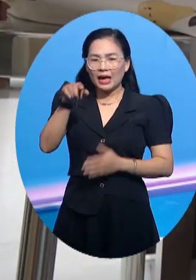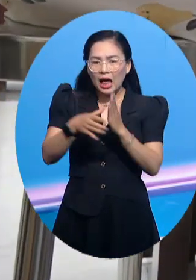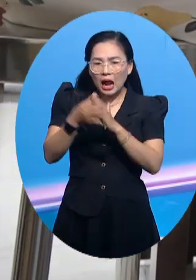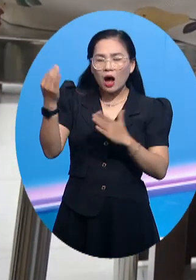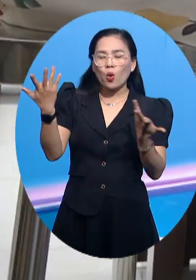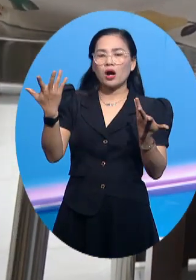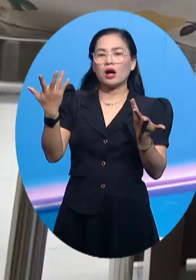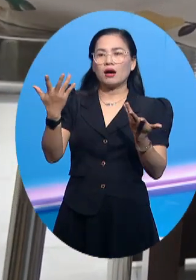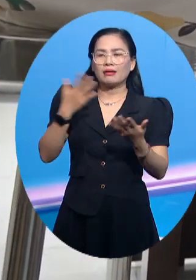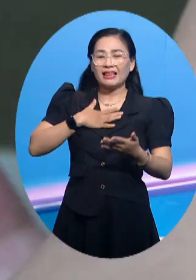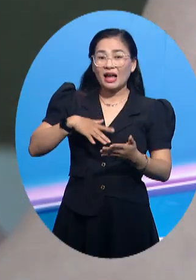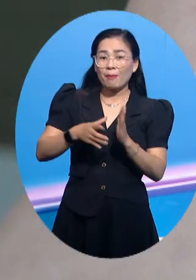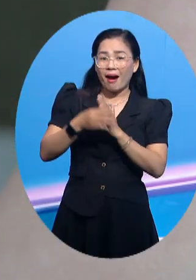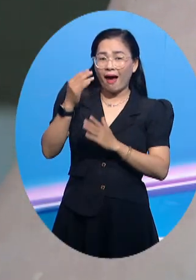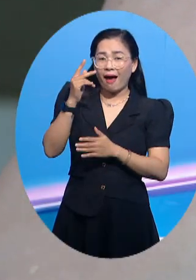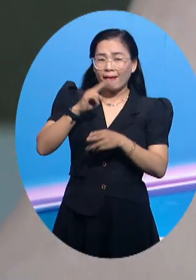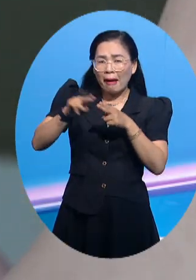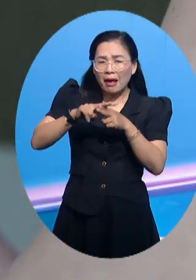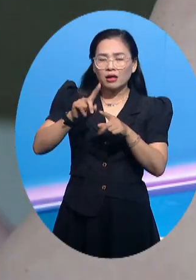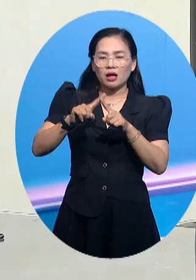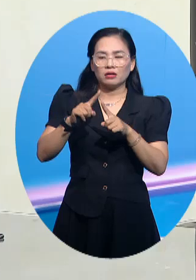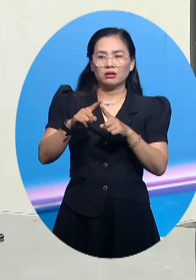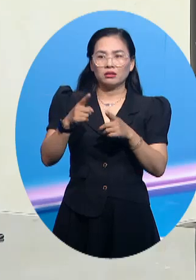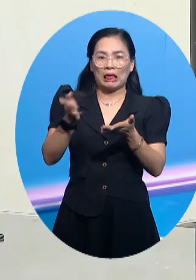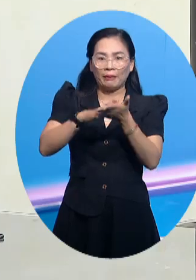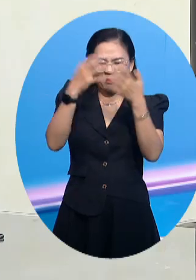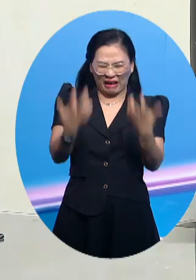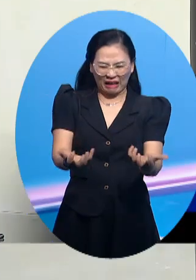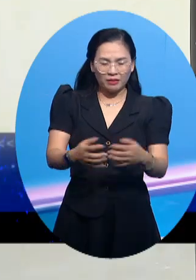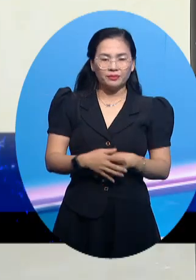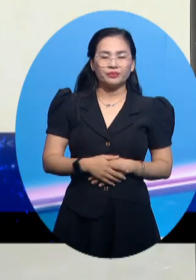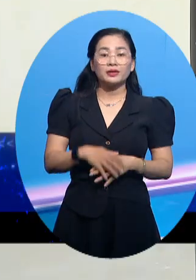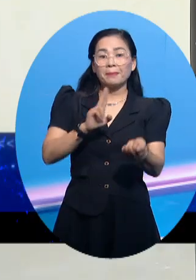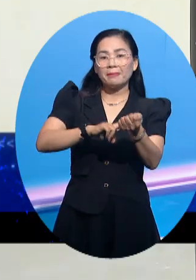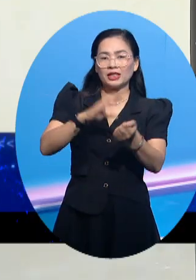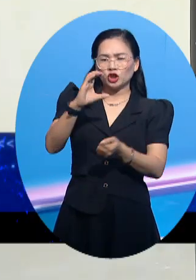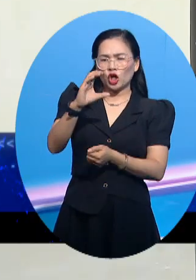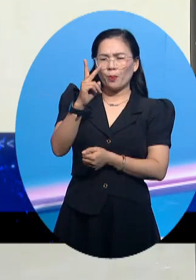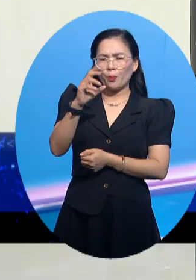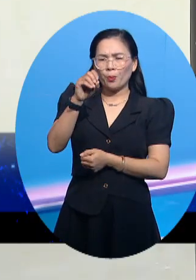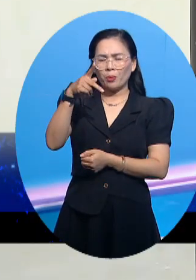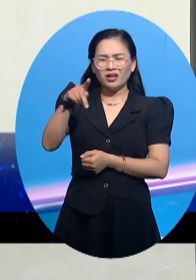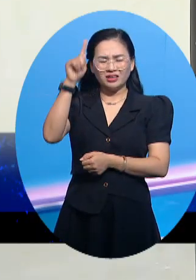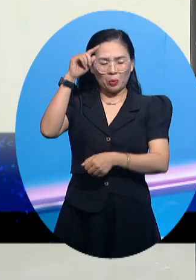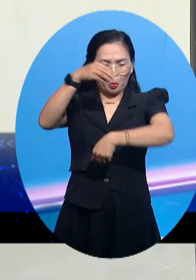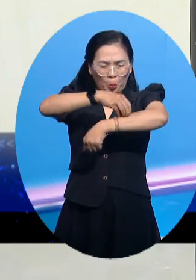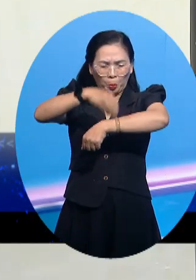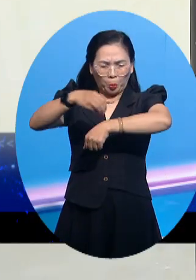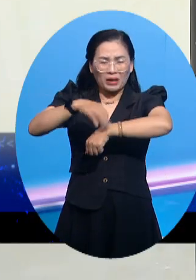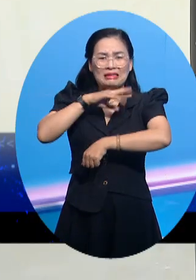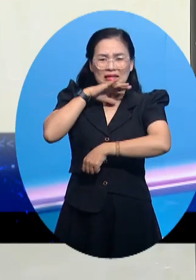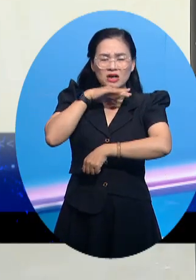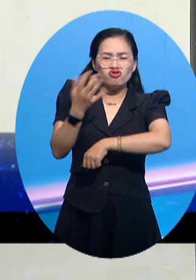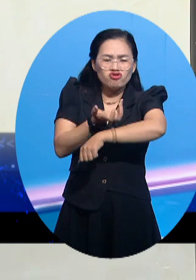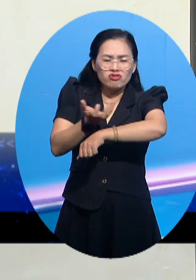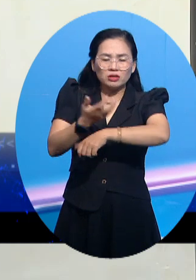tiêu độc giải gan, khiến tình trạng diễn tiến nặng hơn. Biểu hiện của chốc là xuất hiện những mụn nước, bóng nước, rồi sau đó nó sẽ